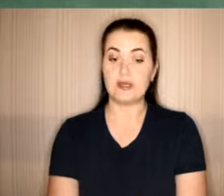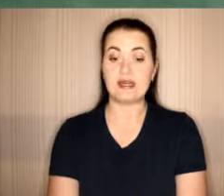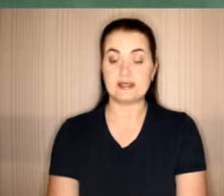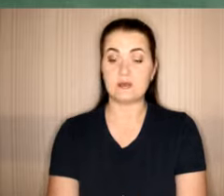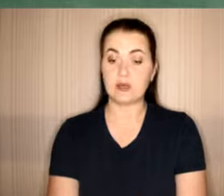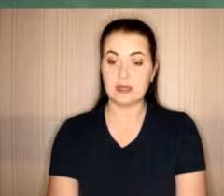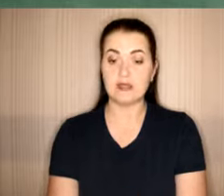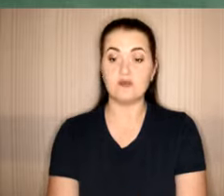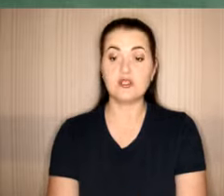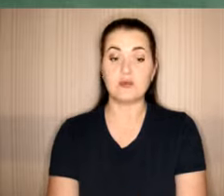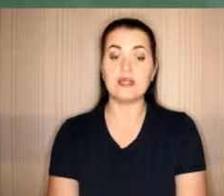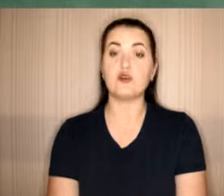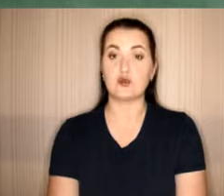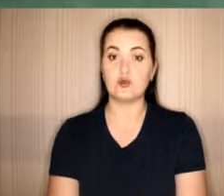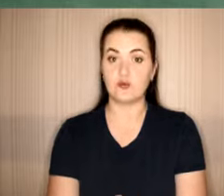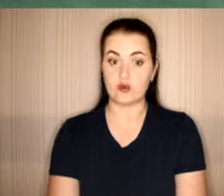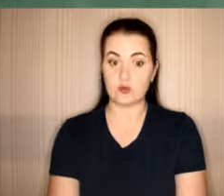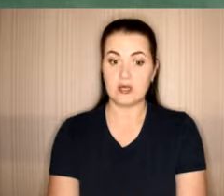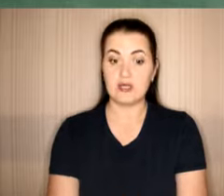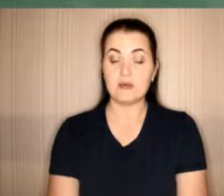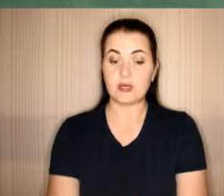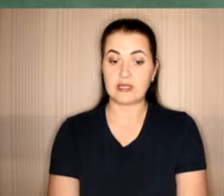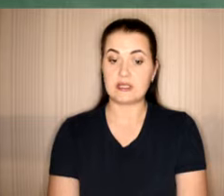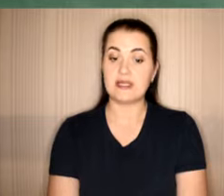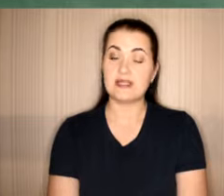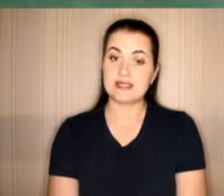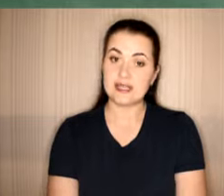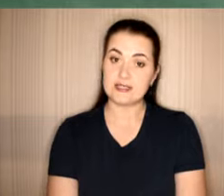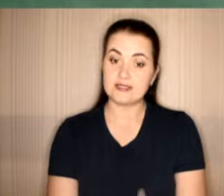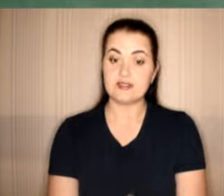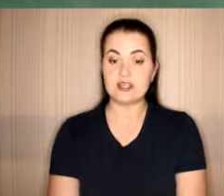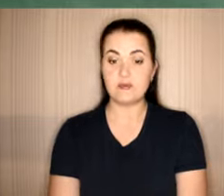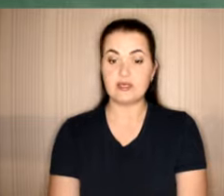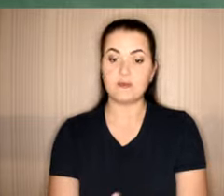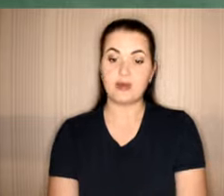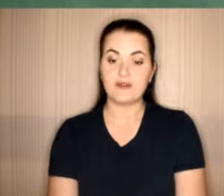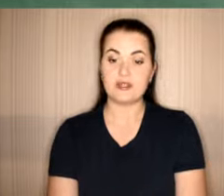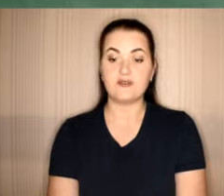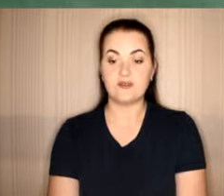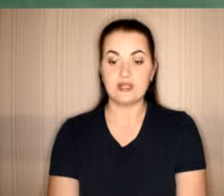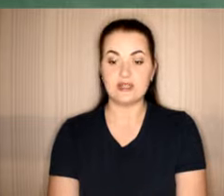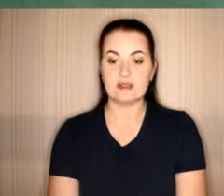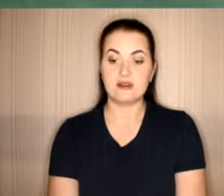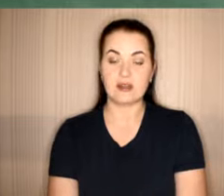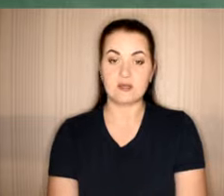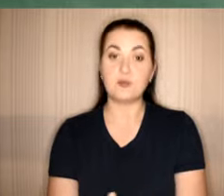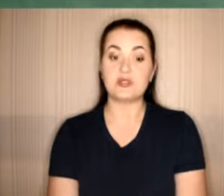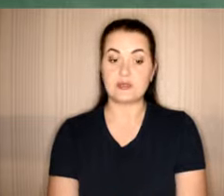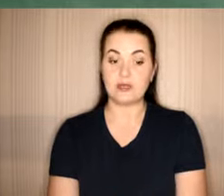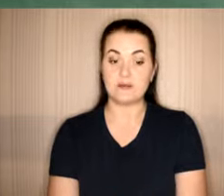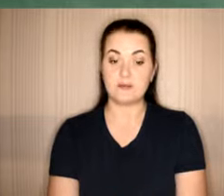Невелика група якісних прикметників може мати коротку форму. Наприклад, зелен, дрібен, певен, винен,